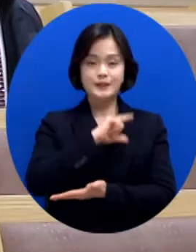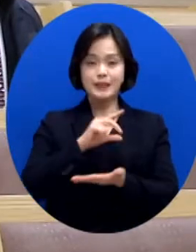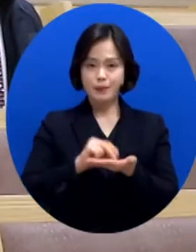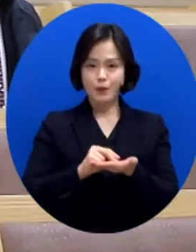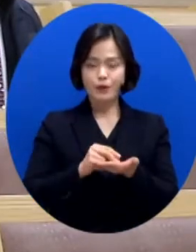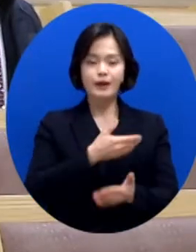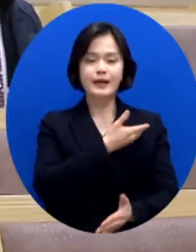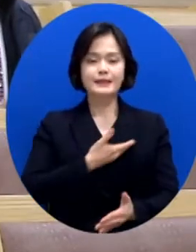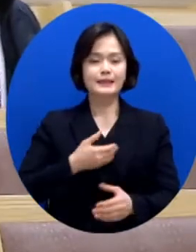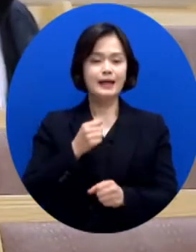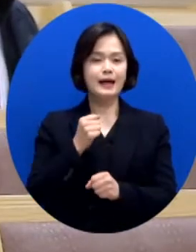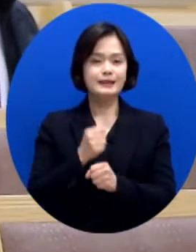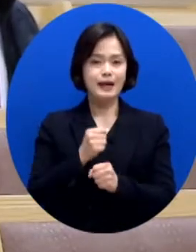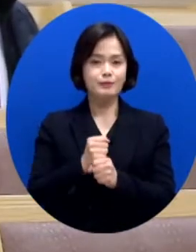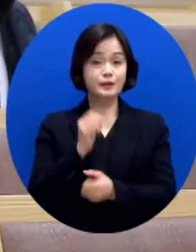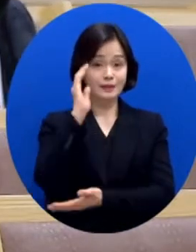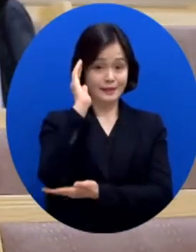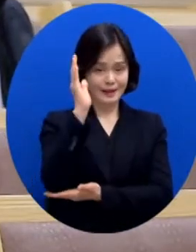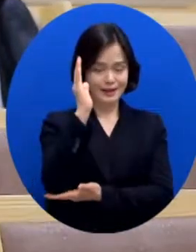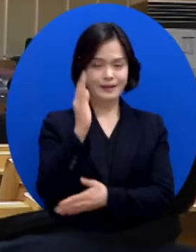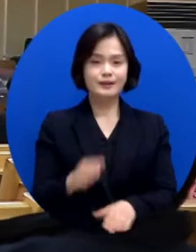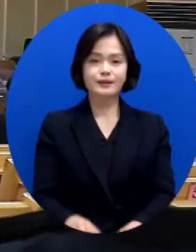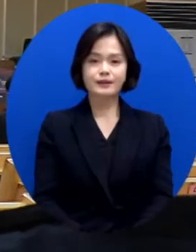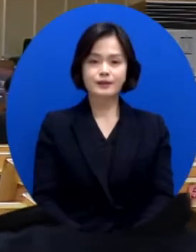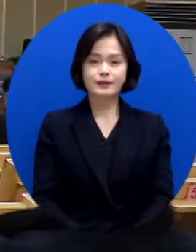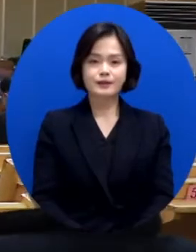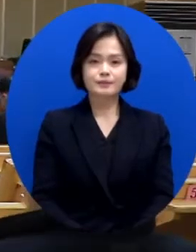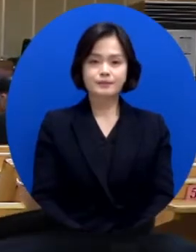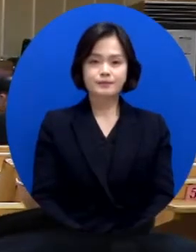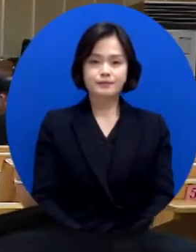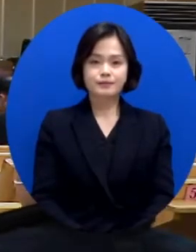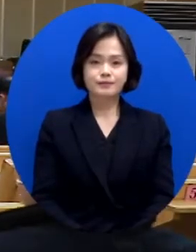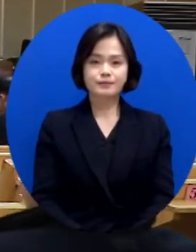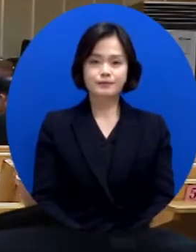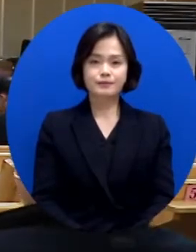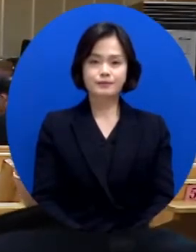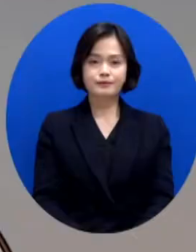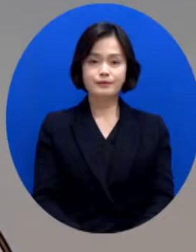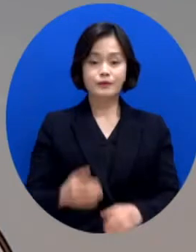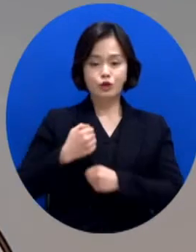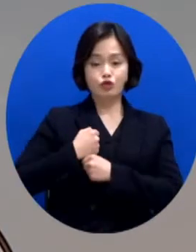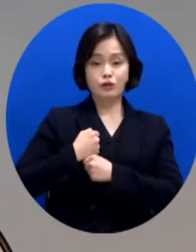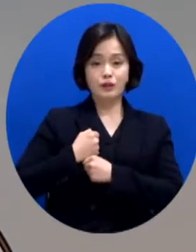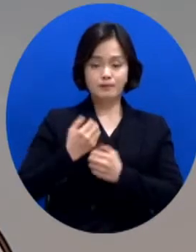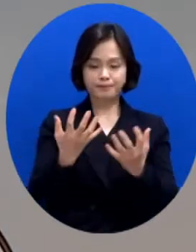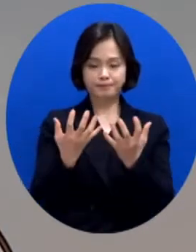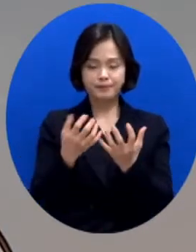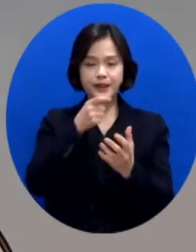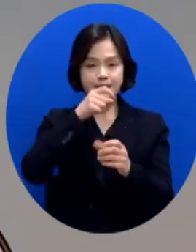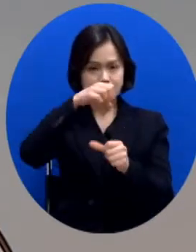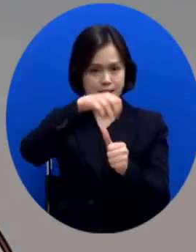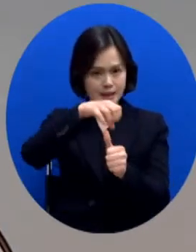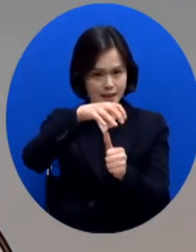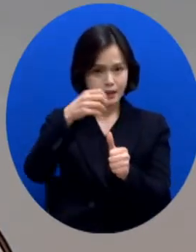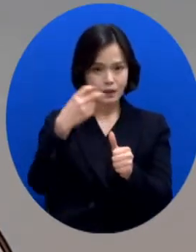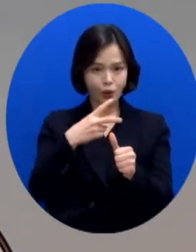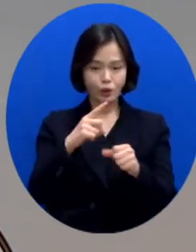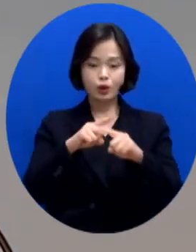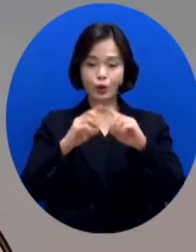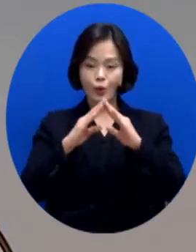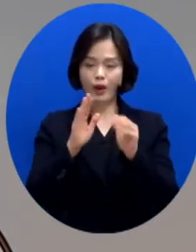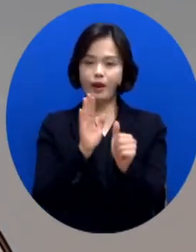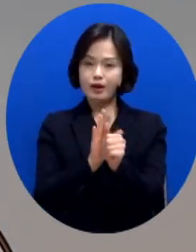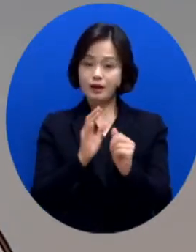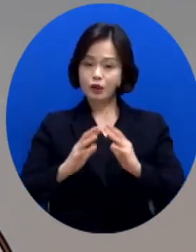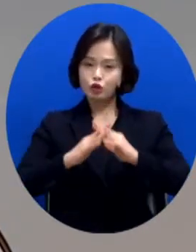선교를 위한 교회들의 협력을 당부했습니다 총회에서는 진중 세례와 군인 교회건축 지원 성탄절 선물 대